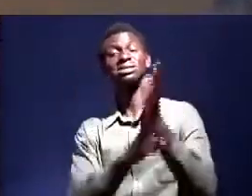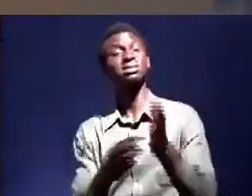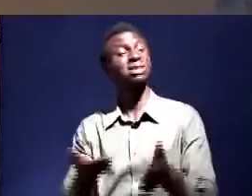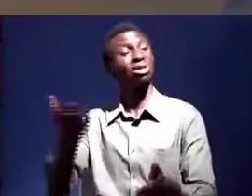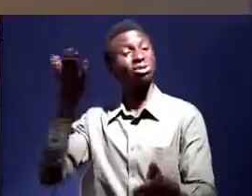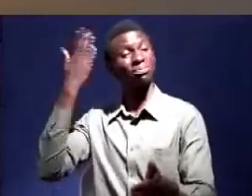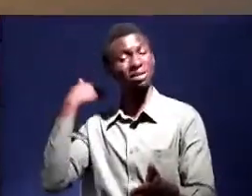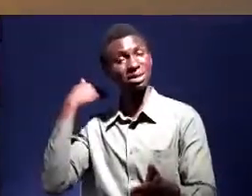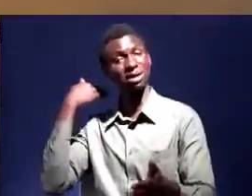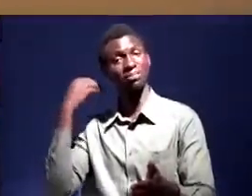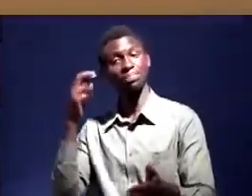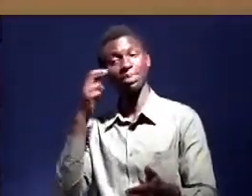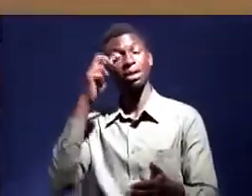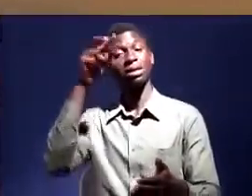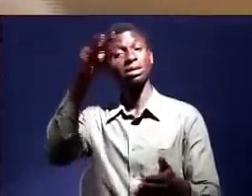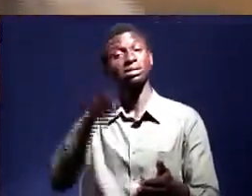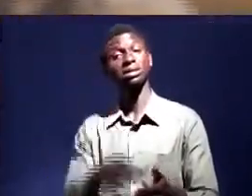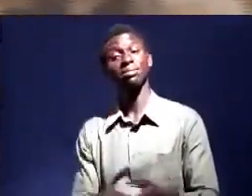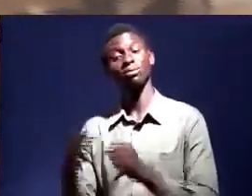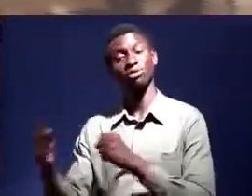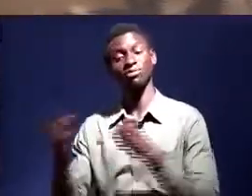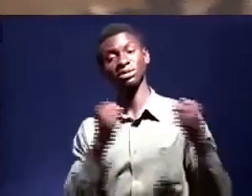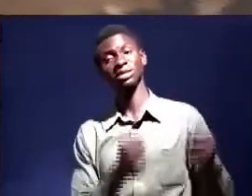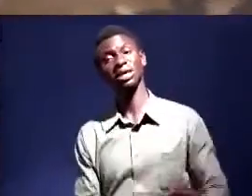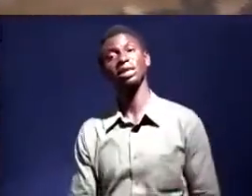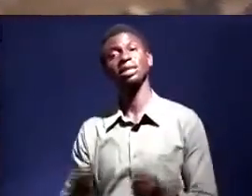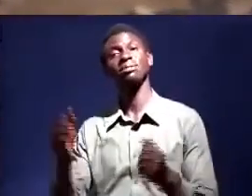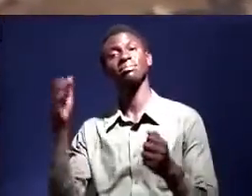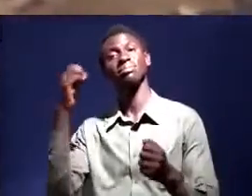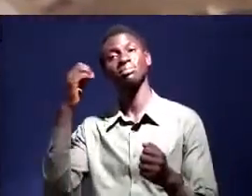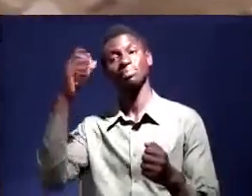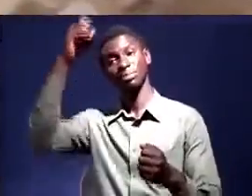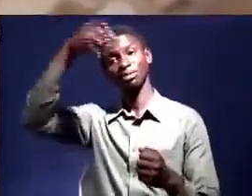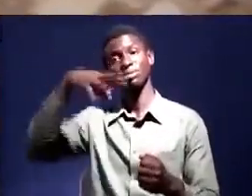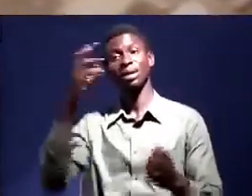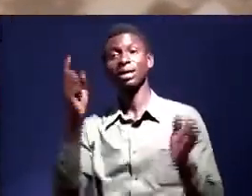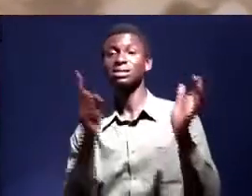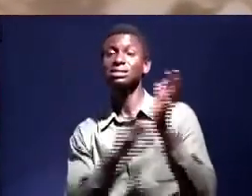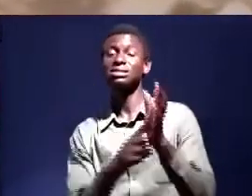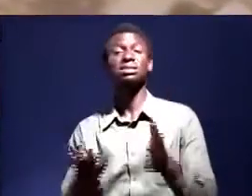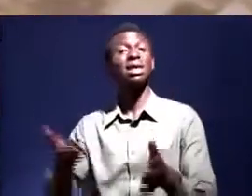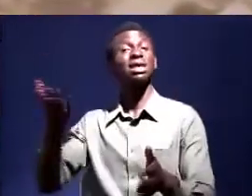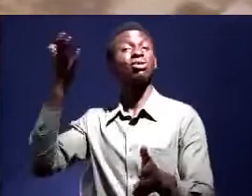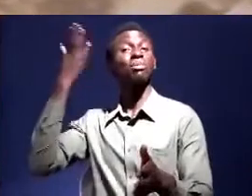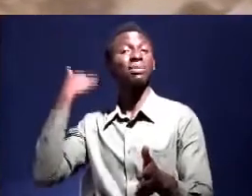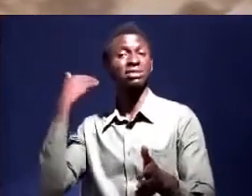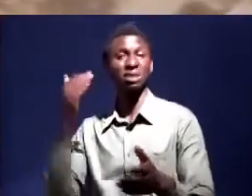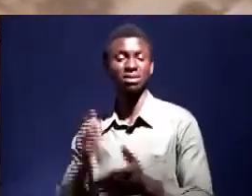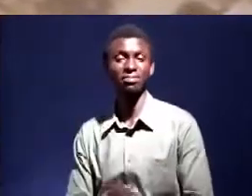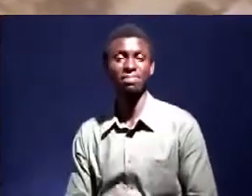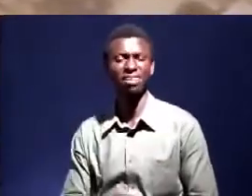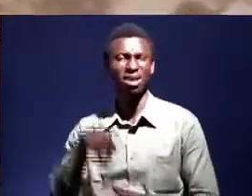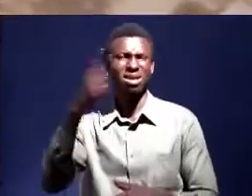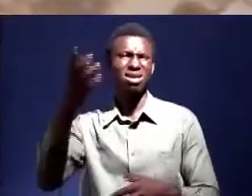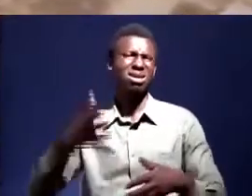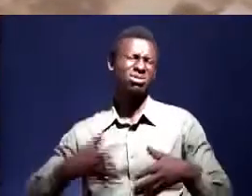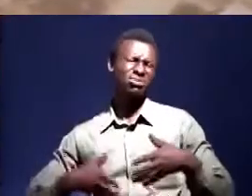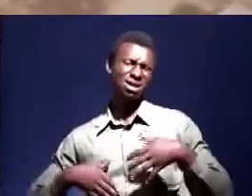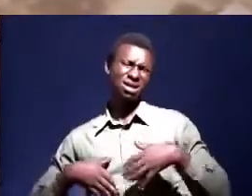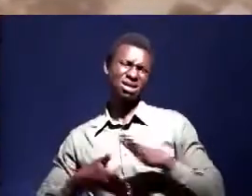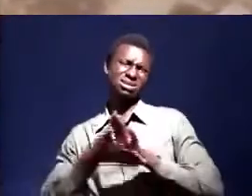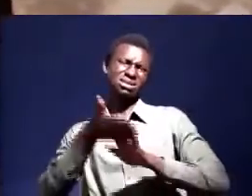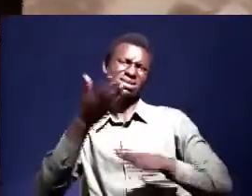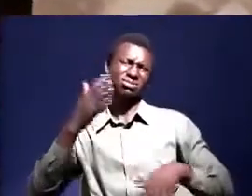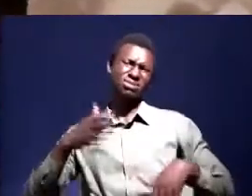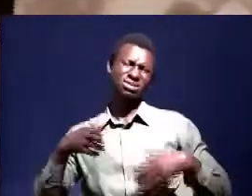Hebu tazama ulivyotenda mwaka uliopita. And you begin feeling guilty because of your past. Na unaanza kujisikia mwenye hatia kwa sababu